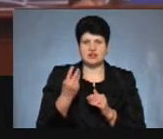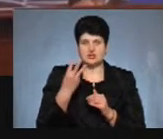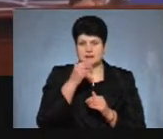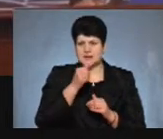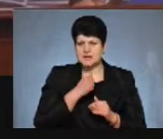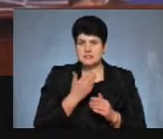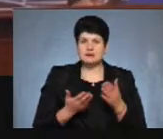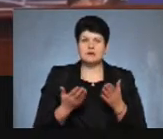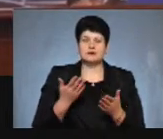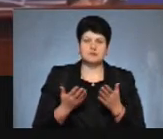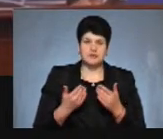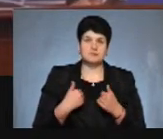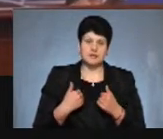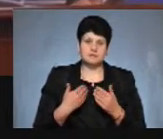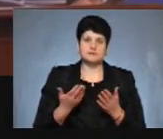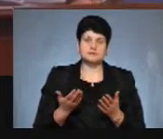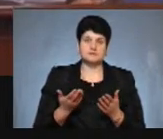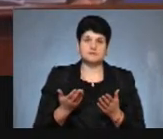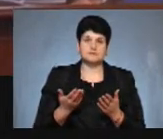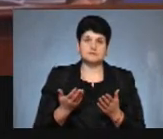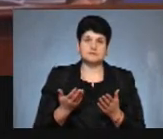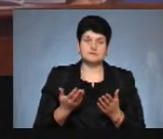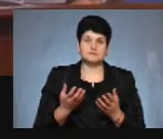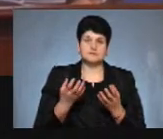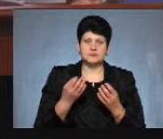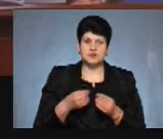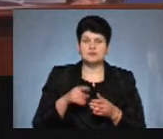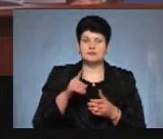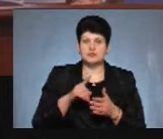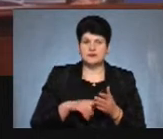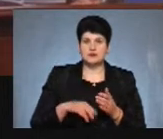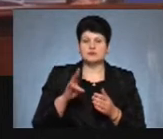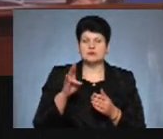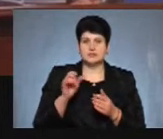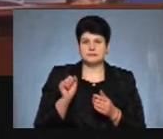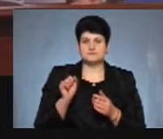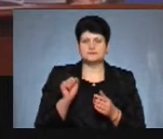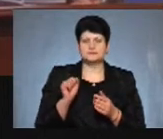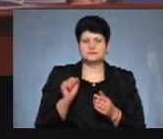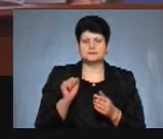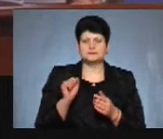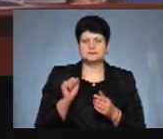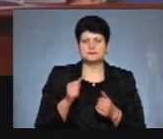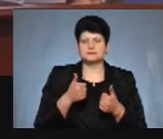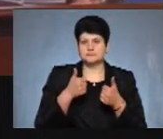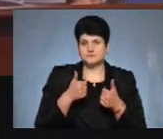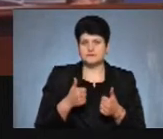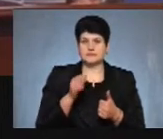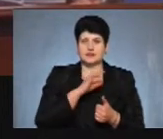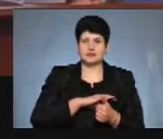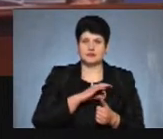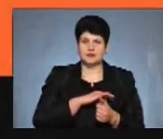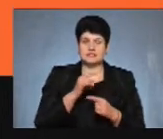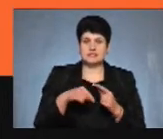Однак ми все ж таки ще сподіваємось на хороші надходження за